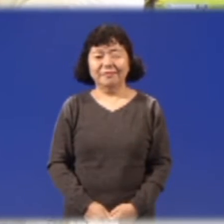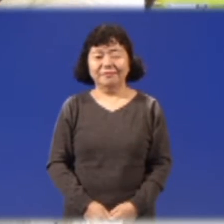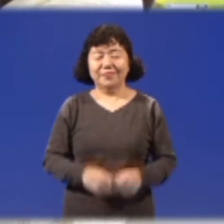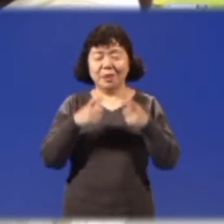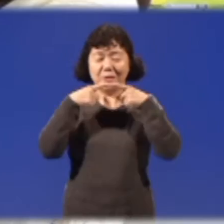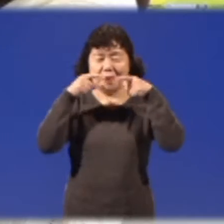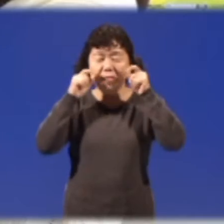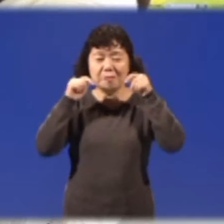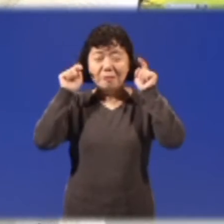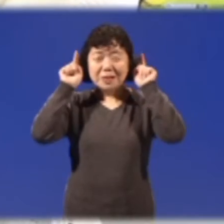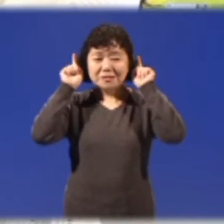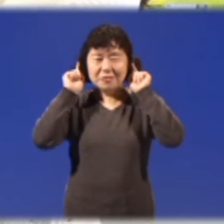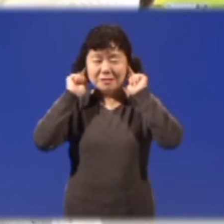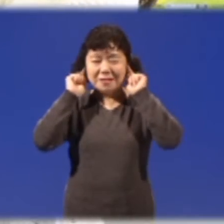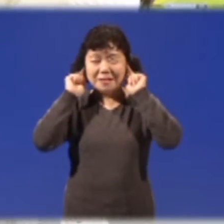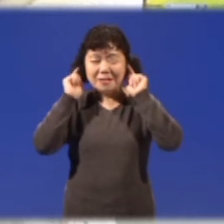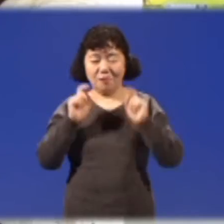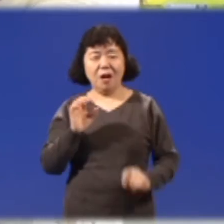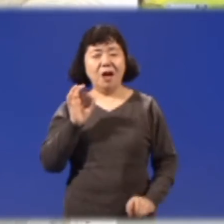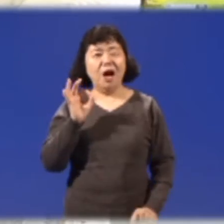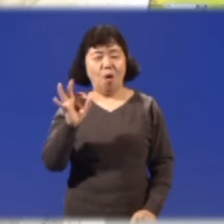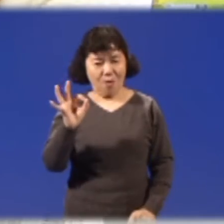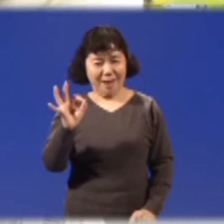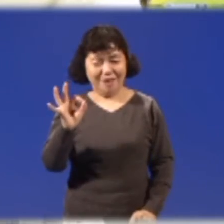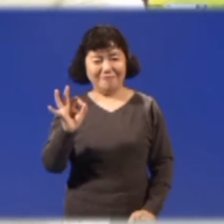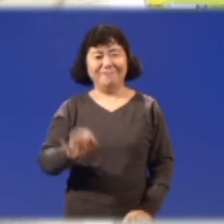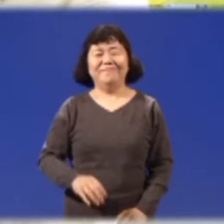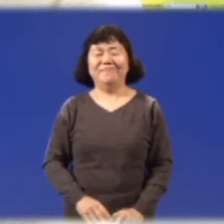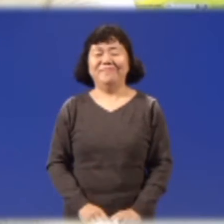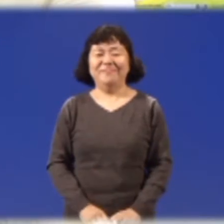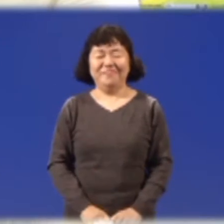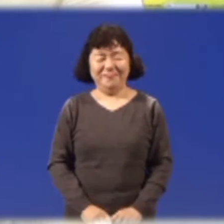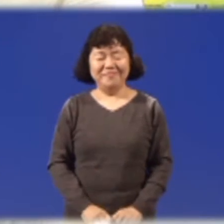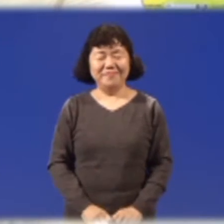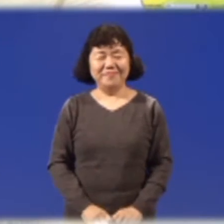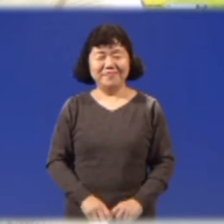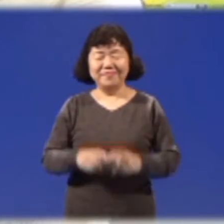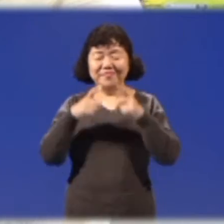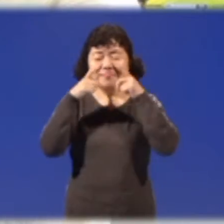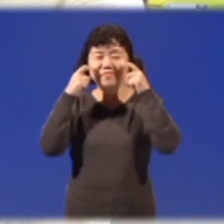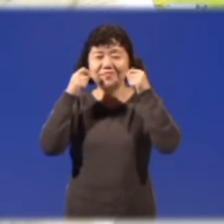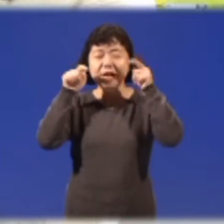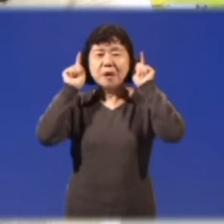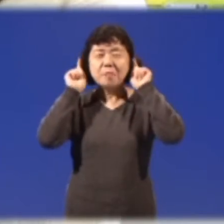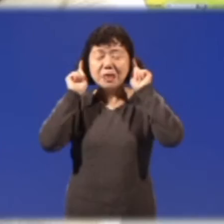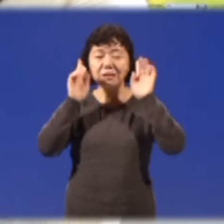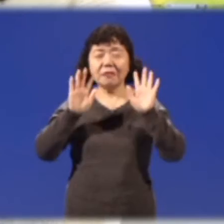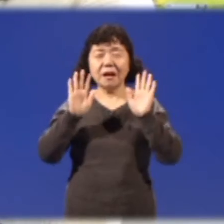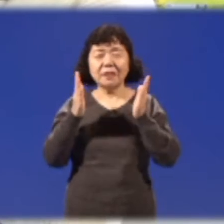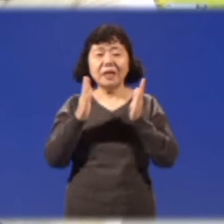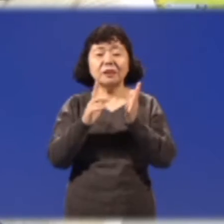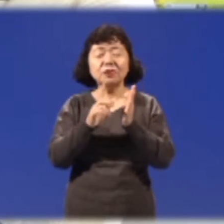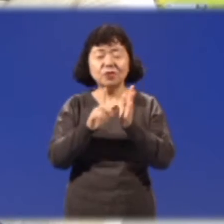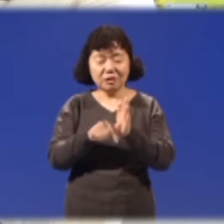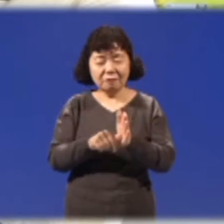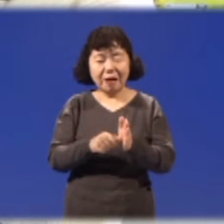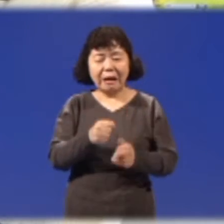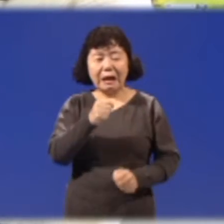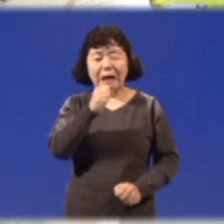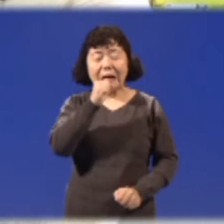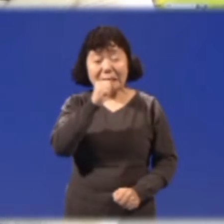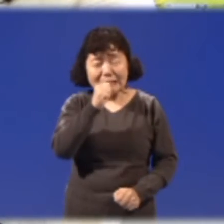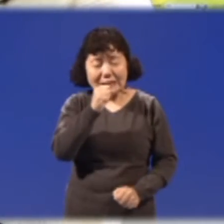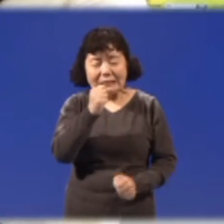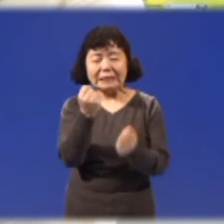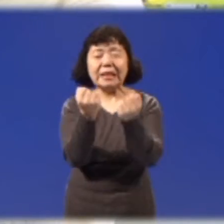マスクのつけ方はこれでバッチリですね。 はい。マスクがない場合は咳エチケットに気をつ